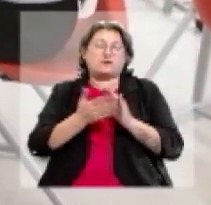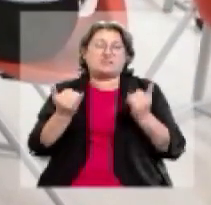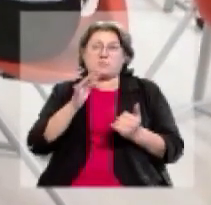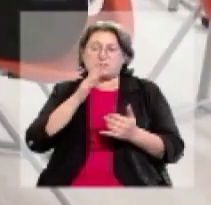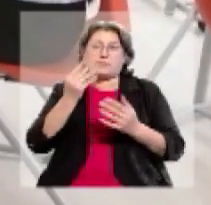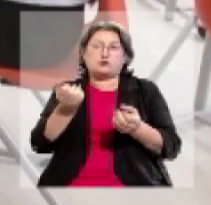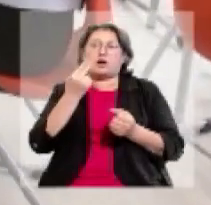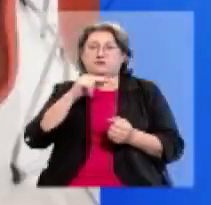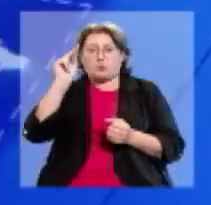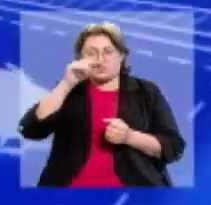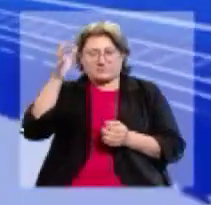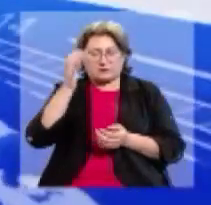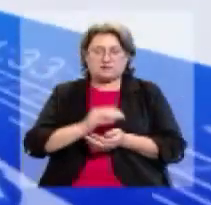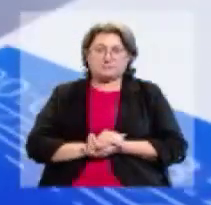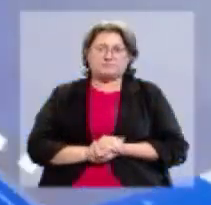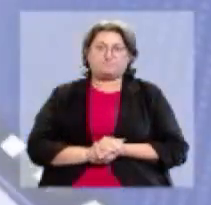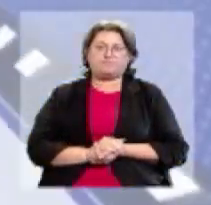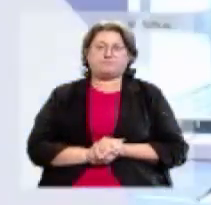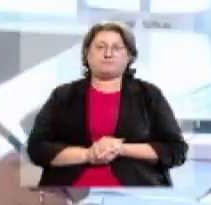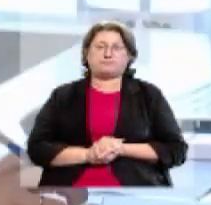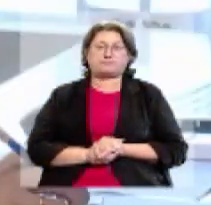качественного образования.